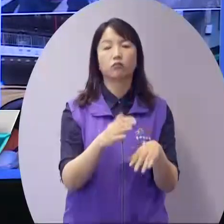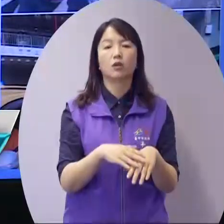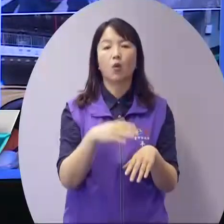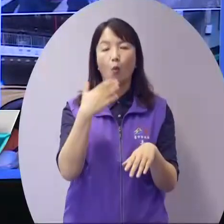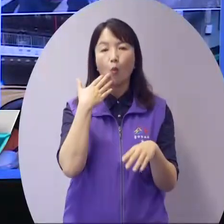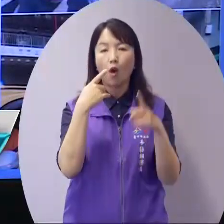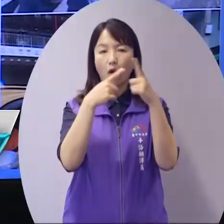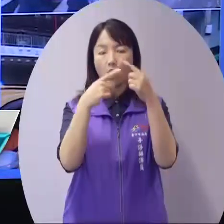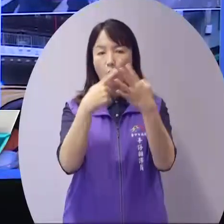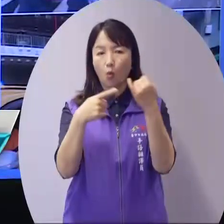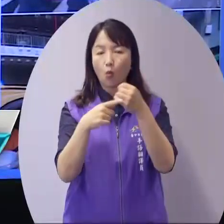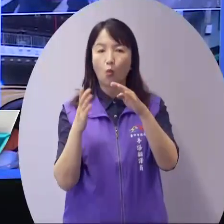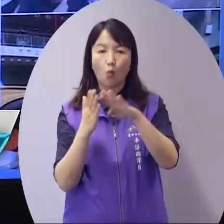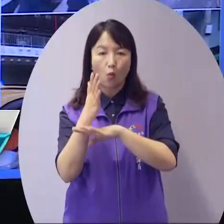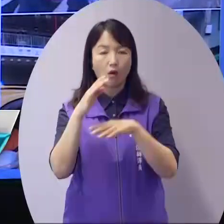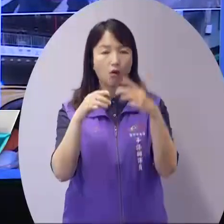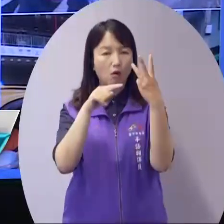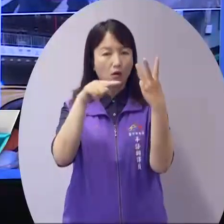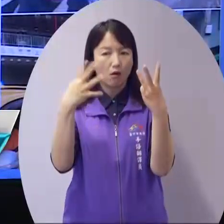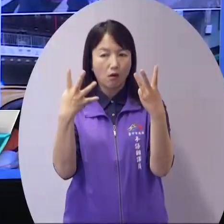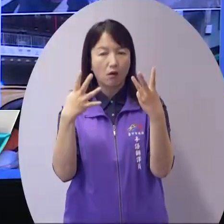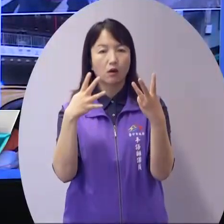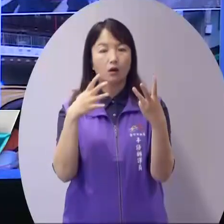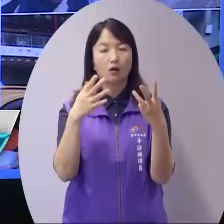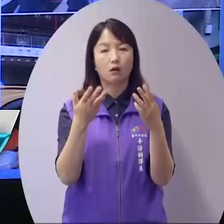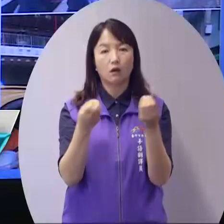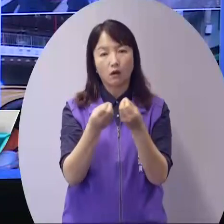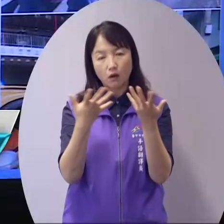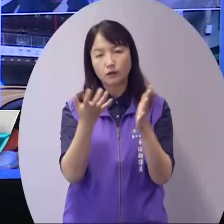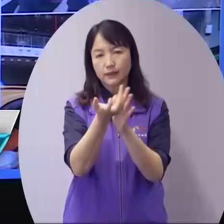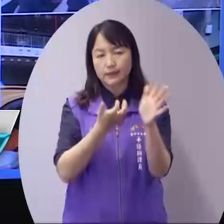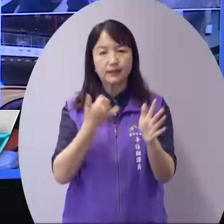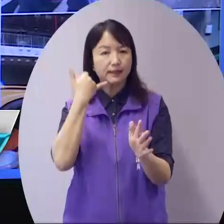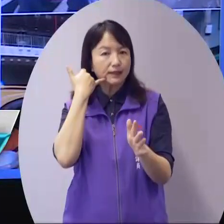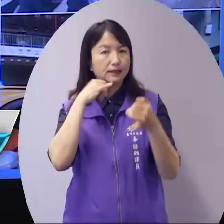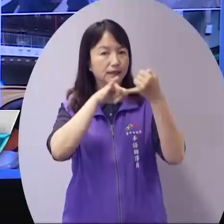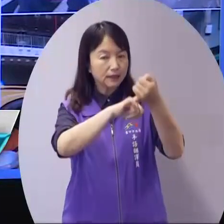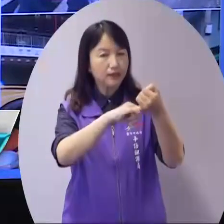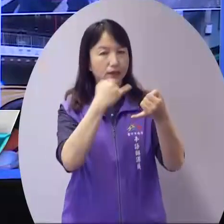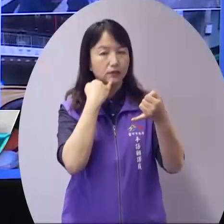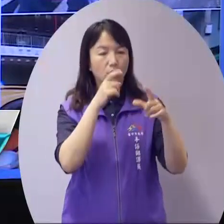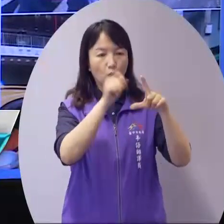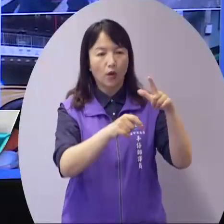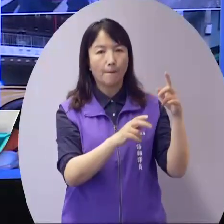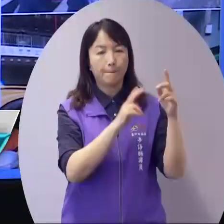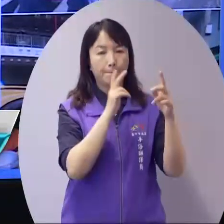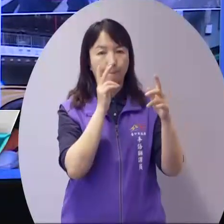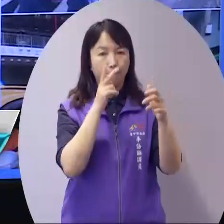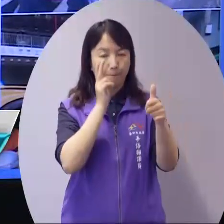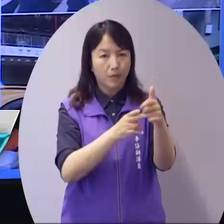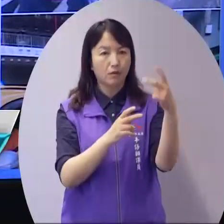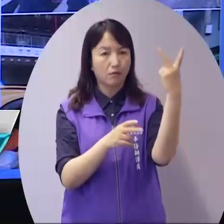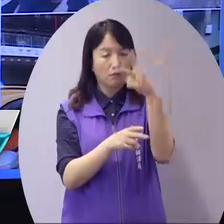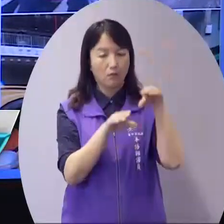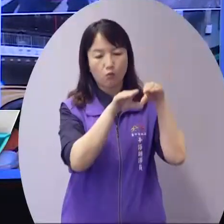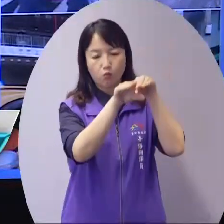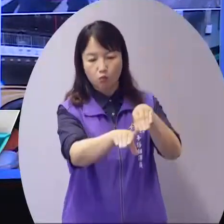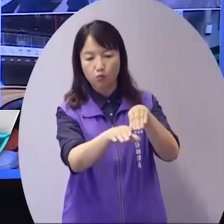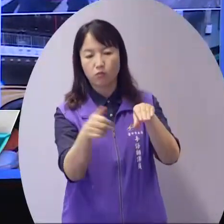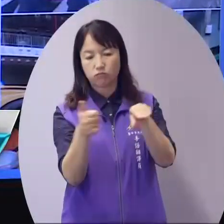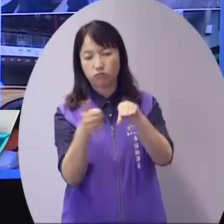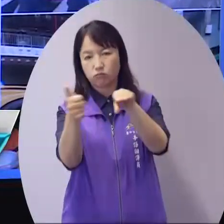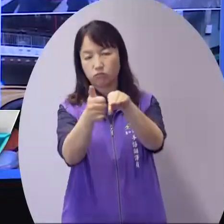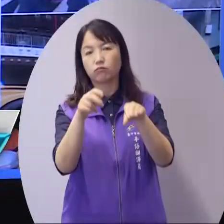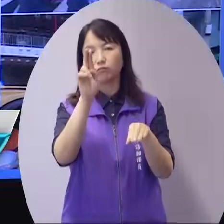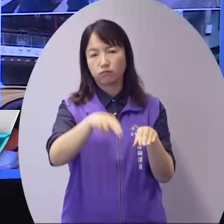为人数比较多，他可以用电话预约，那事实上派车系统就会派一次2台车一次到位，这样子